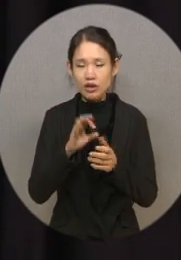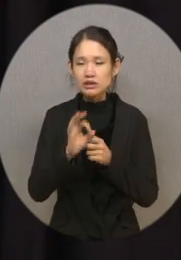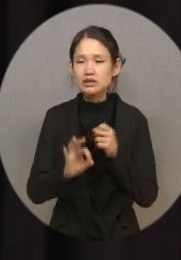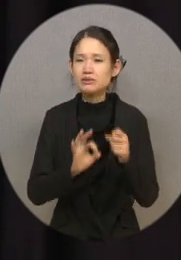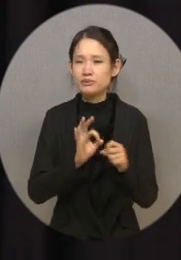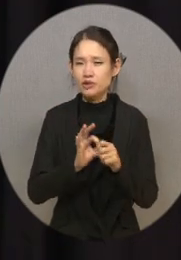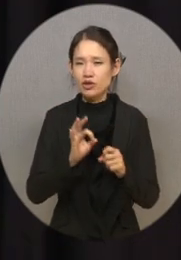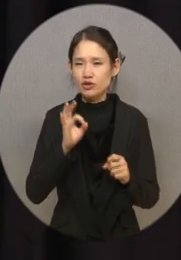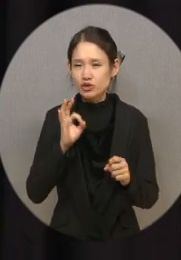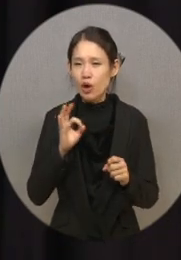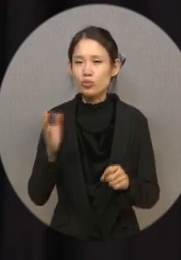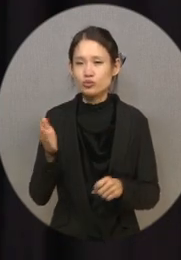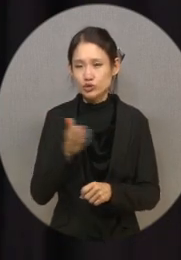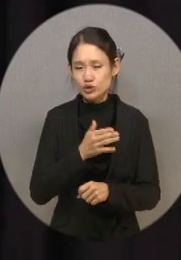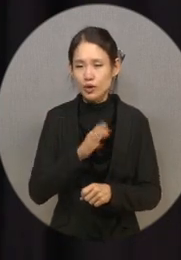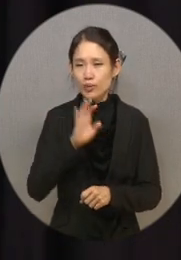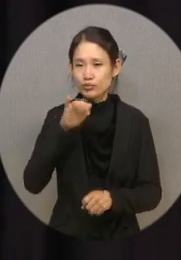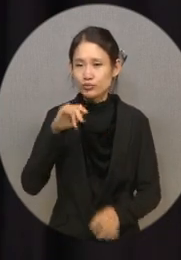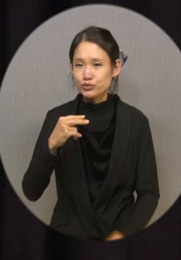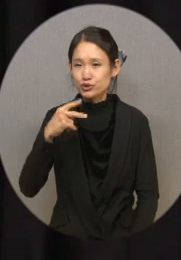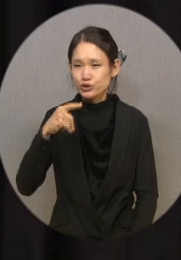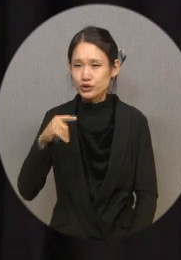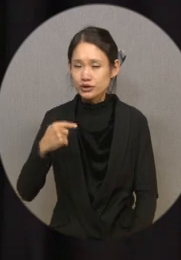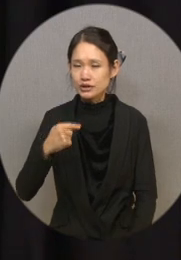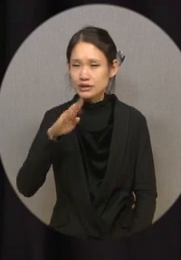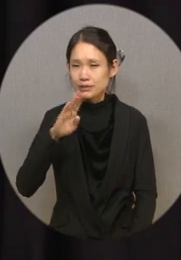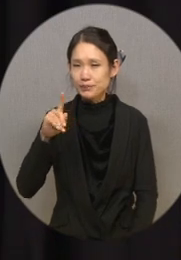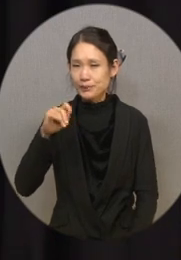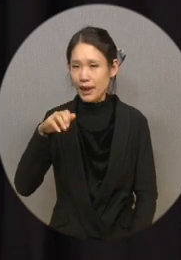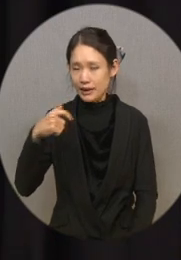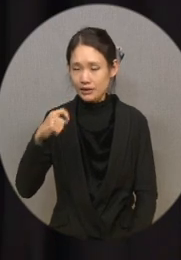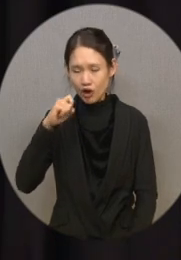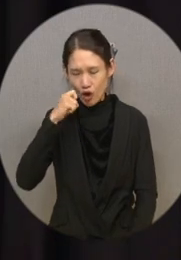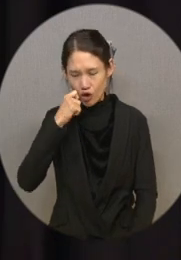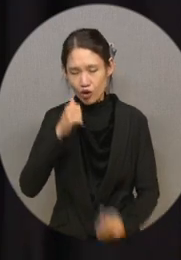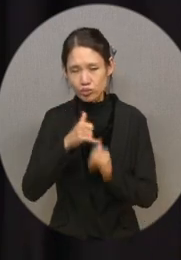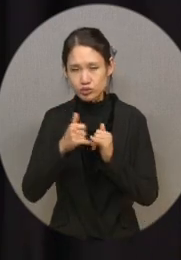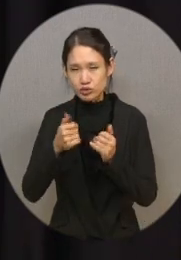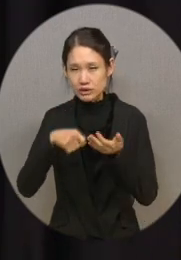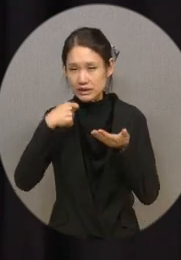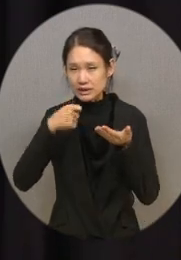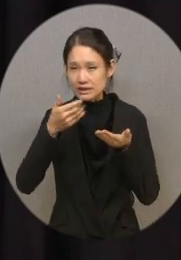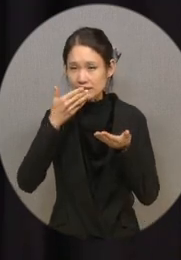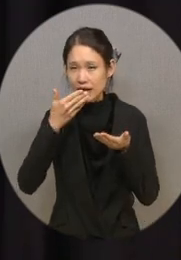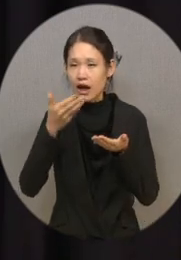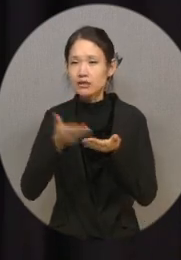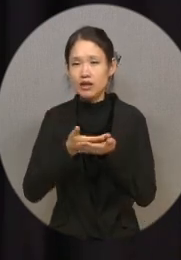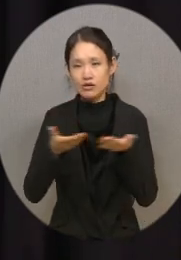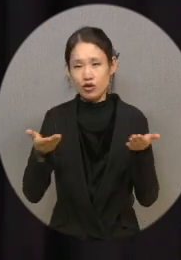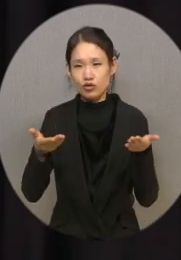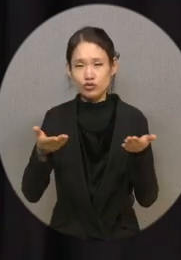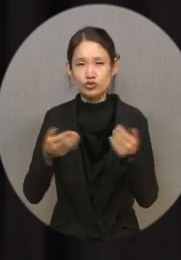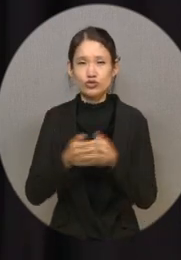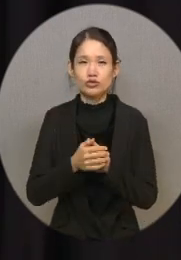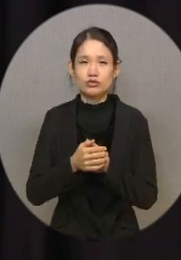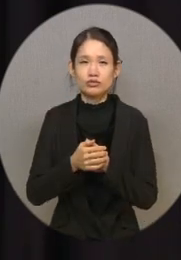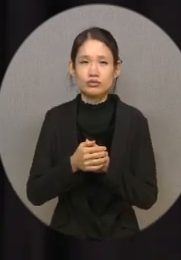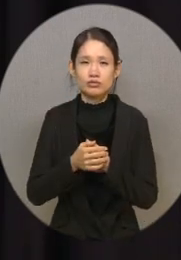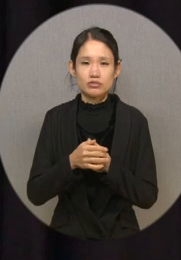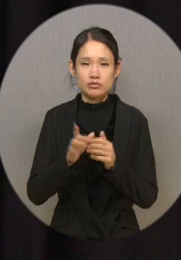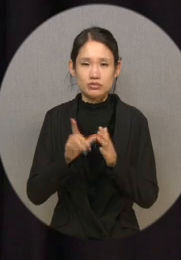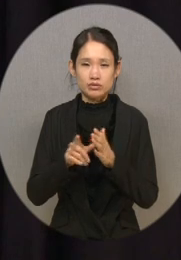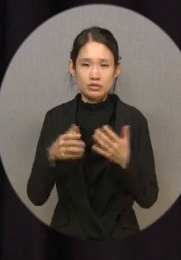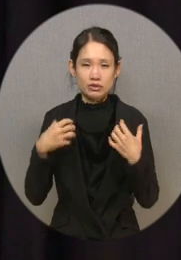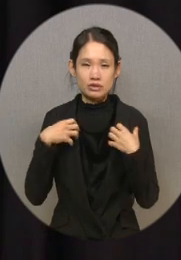우리가 후드뱅크라고 해가지고 어려운 사람 식사를 제공하는 이런 프로그램도 했거든요. 그래서 그런 일을